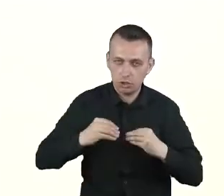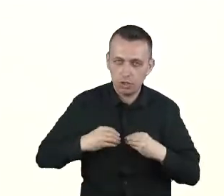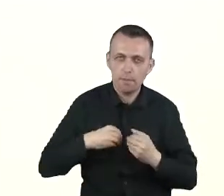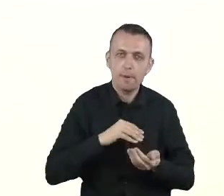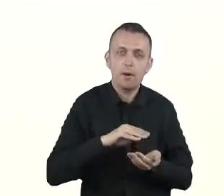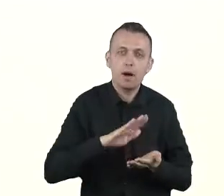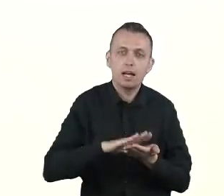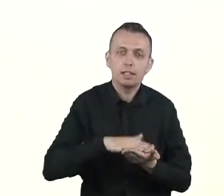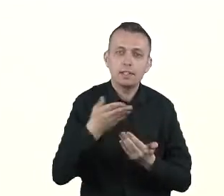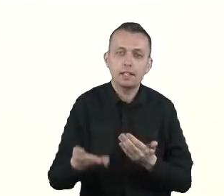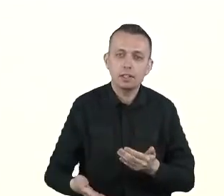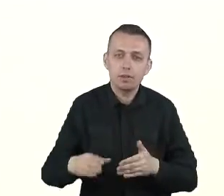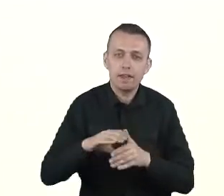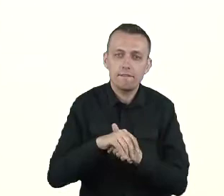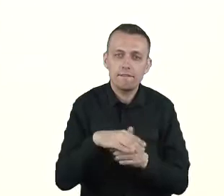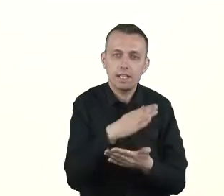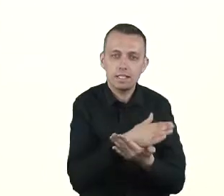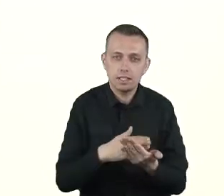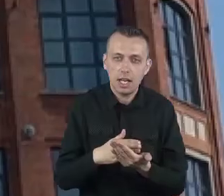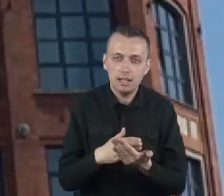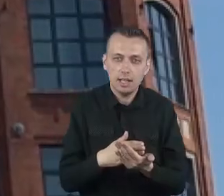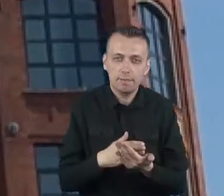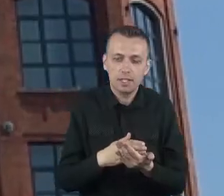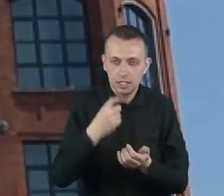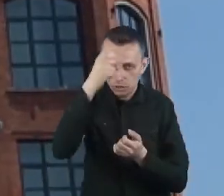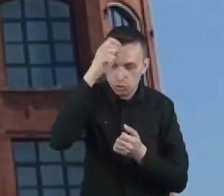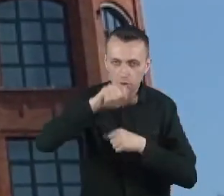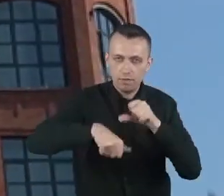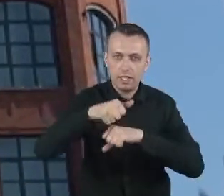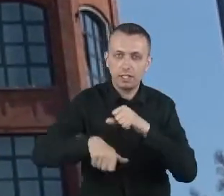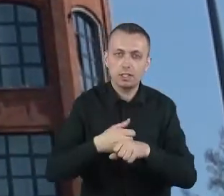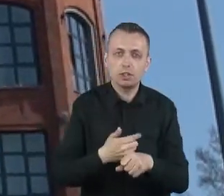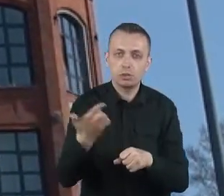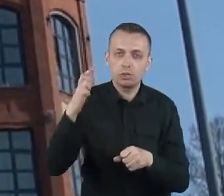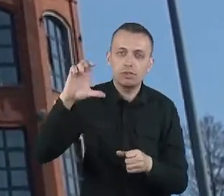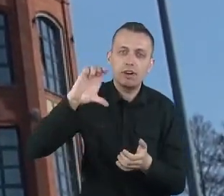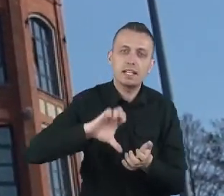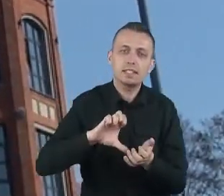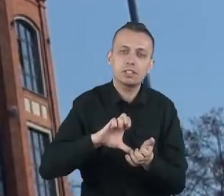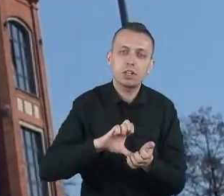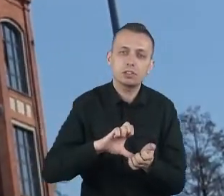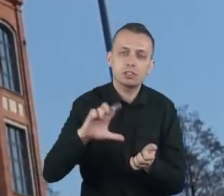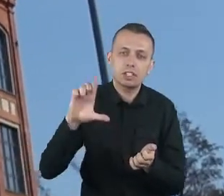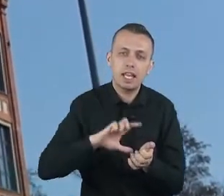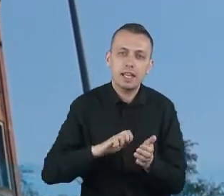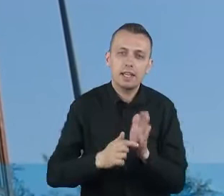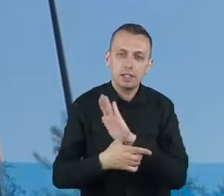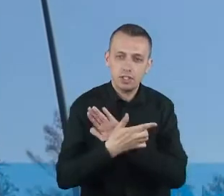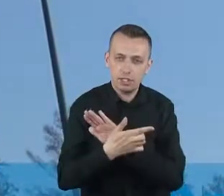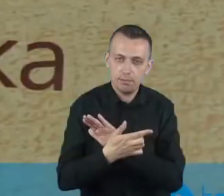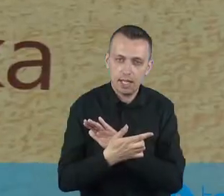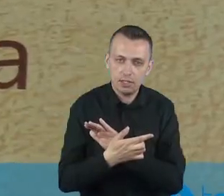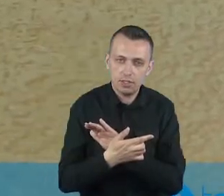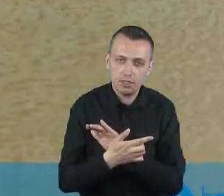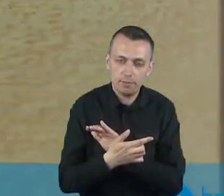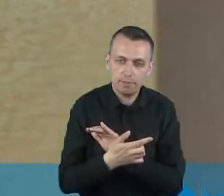Roku 2017 w kategorii biznes. 9 kwietnia w Fabryce Wełny w Pabianicach miało miejsce podsumowanie